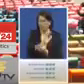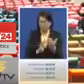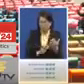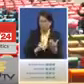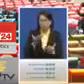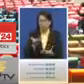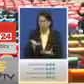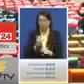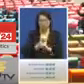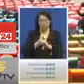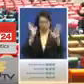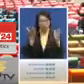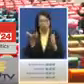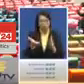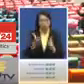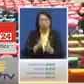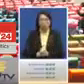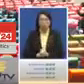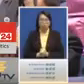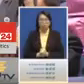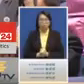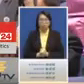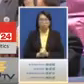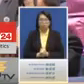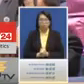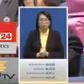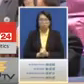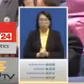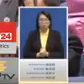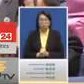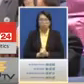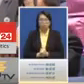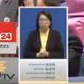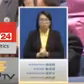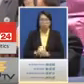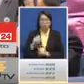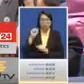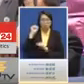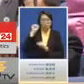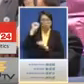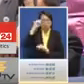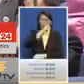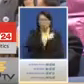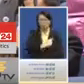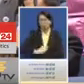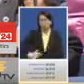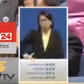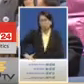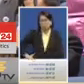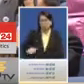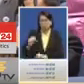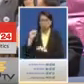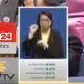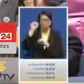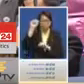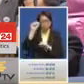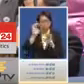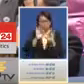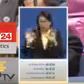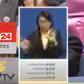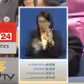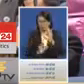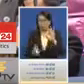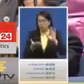ตินัยชัดเจนพระบรมราชโองการบอกบริหารราชการแผ่นดินครับพลเอกประยุทธ์นี่พฤตินิตินัยนะ